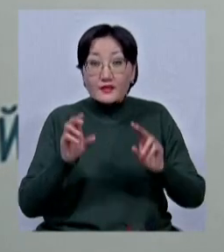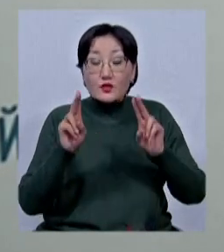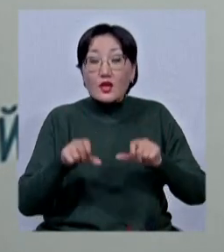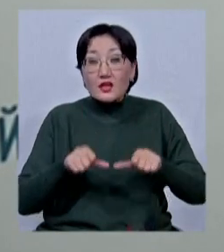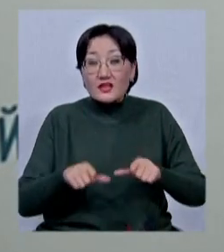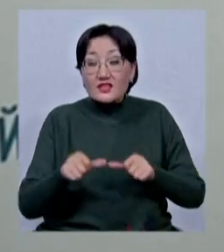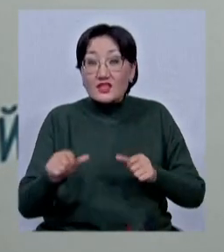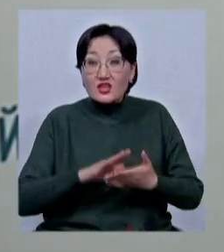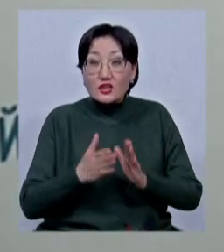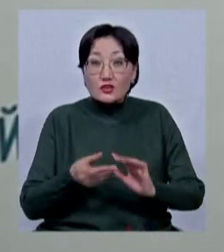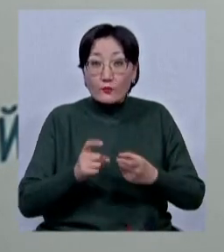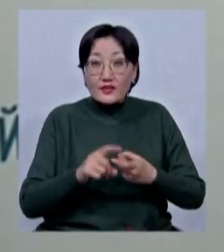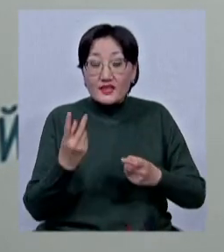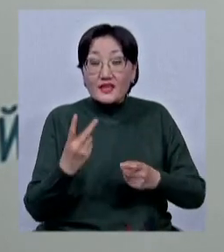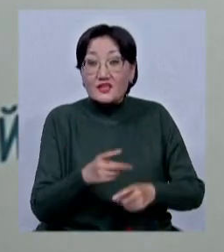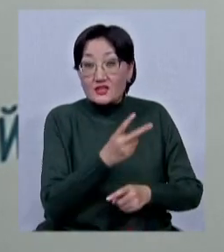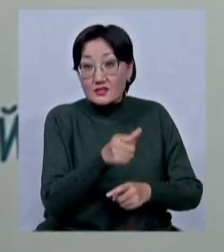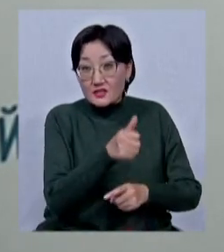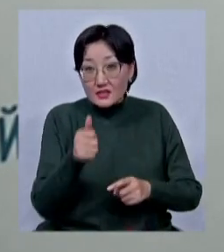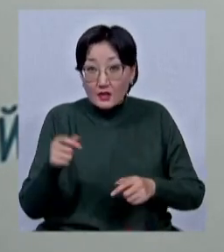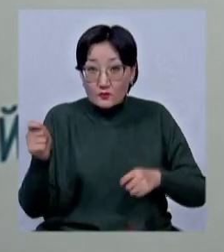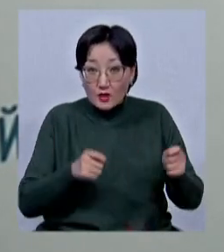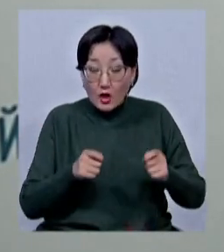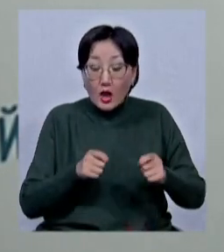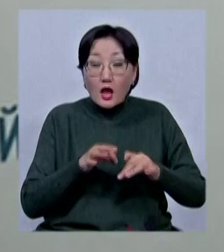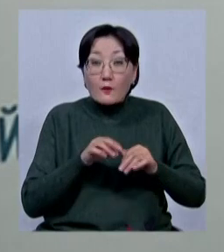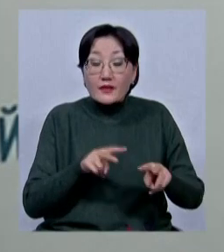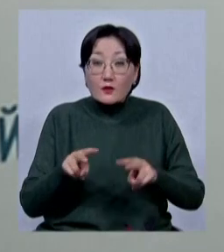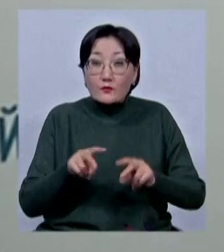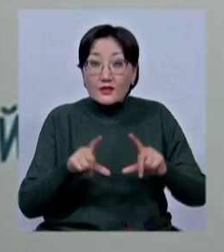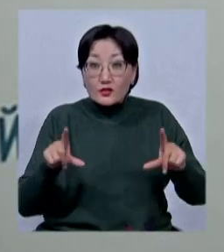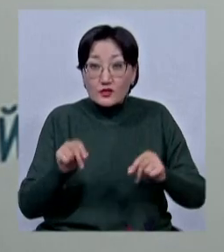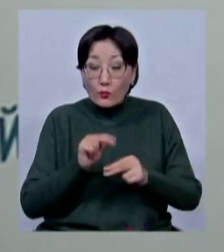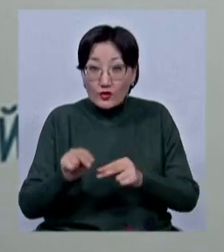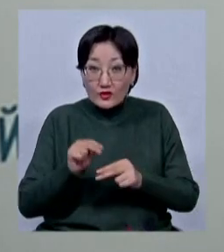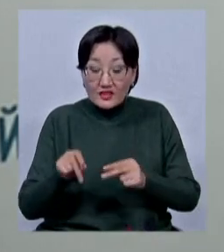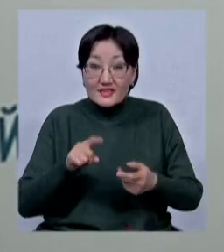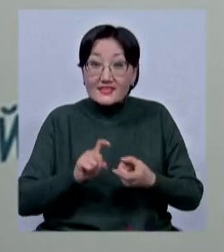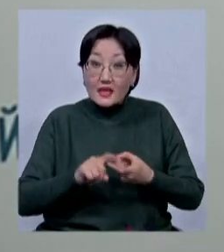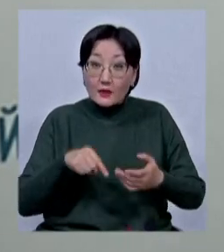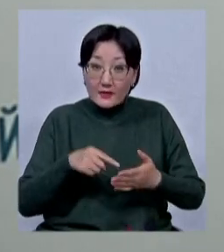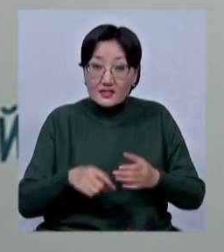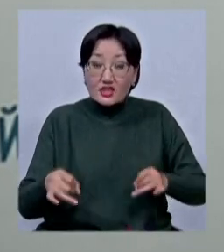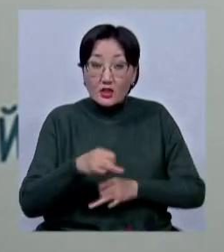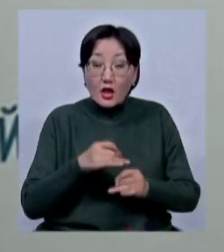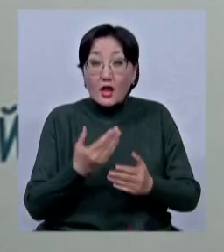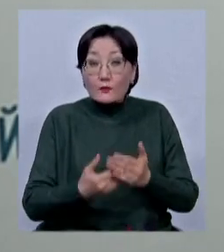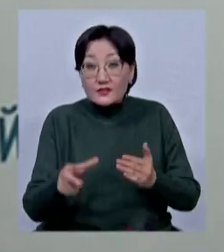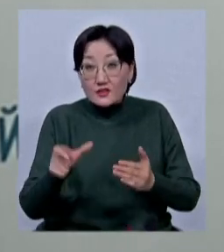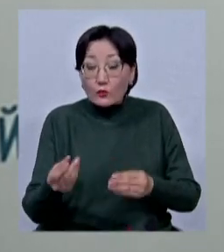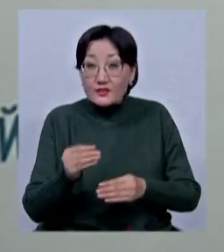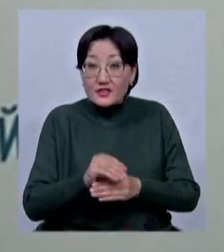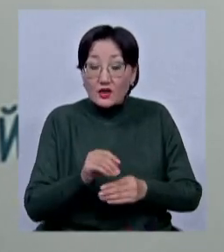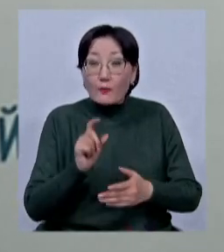ерекше жағдайға байланысты 2 сағаттық семинарлар өтетін бақылаушылар мектебінде оқыту сияқты мәселелер көтерілді. Консультанттарға